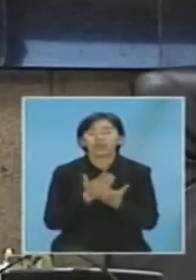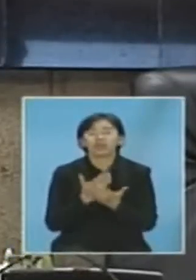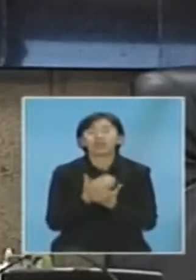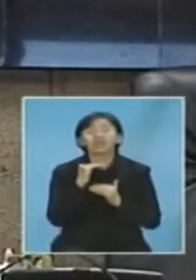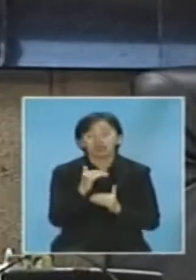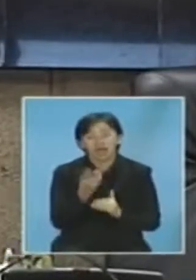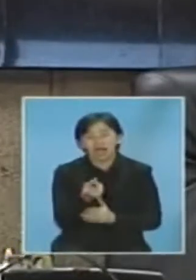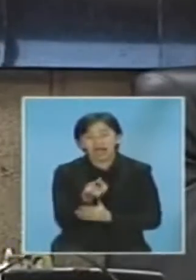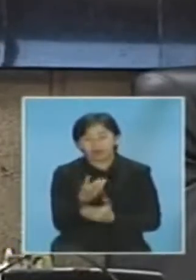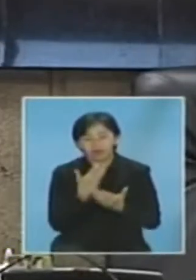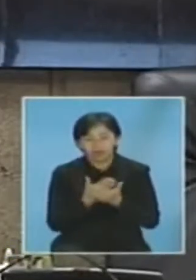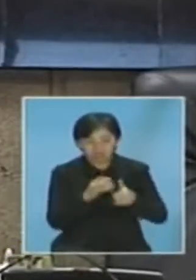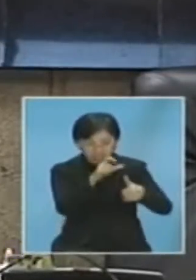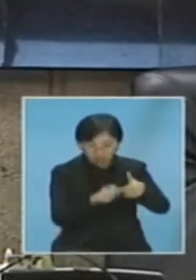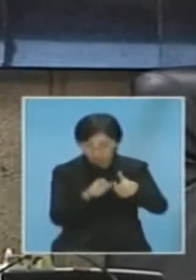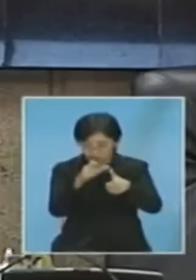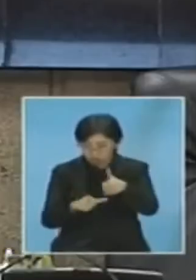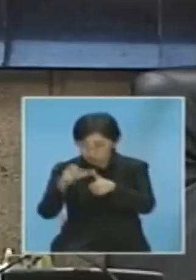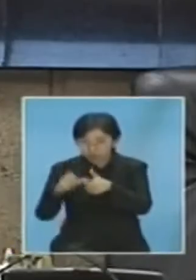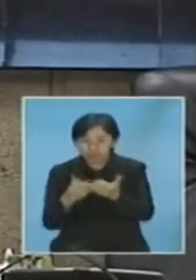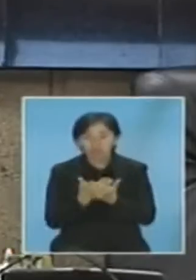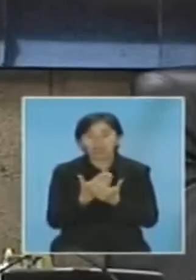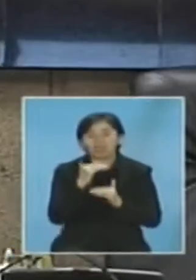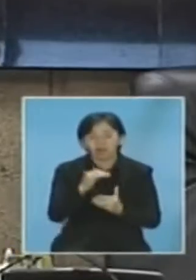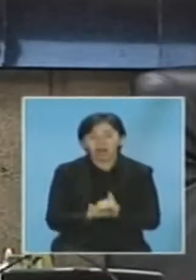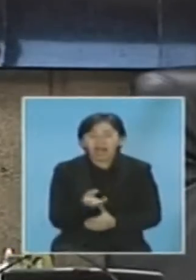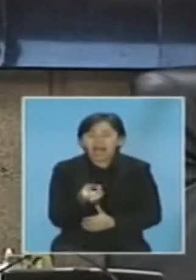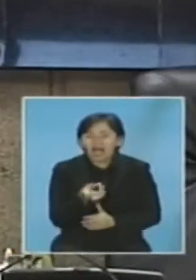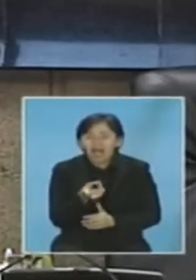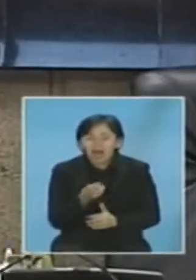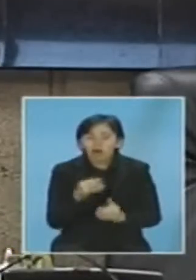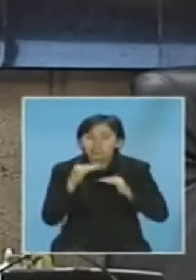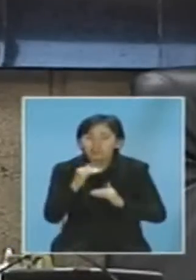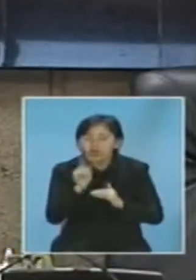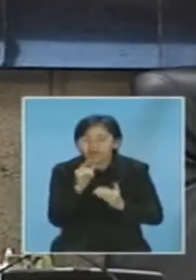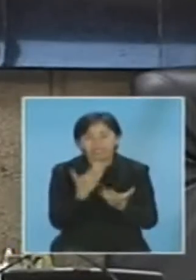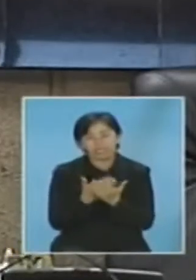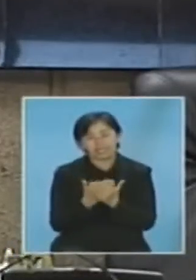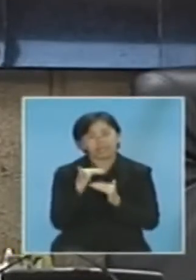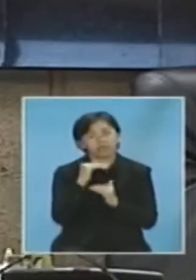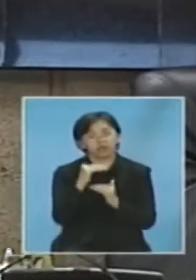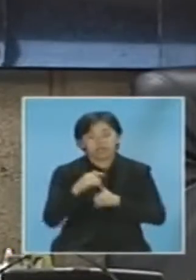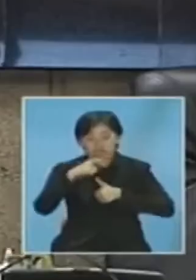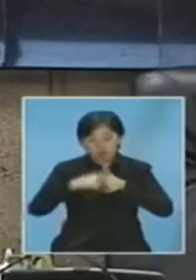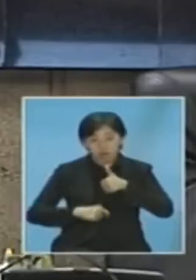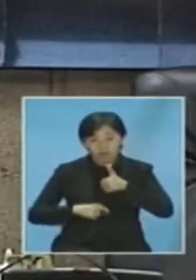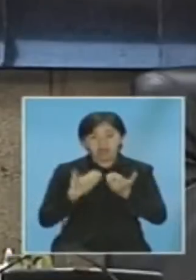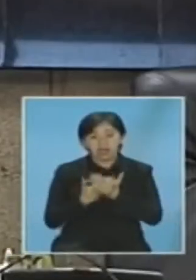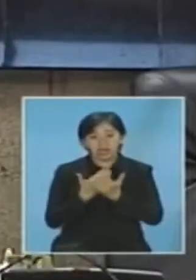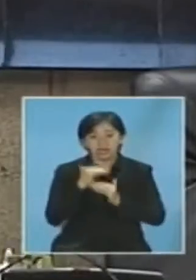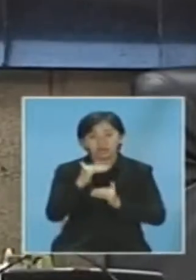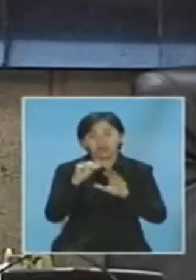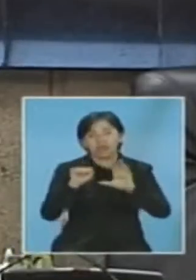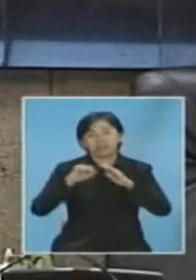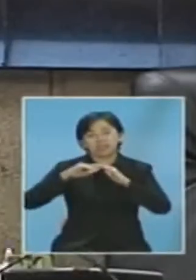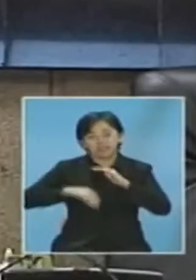ำนำข้าวแต่ละรายจากการจำนำทุกเม็ดเป็นการจำกัดวงเงินรายละไม่เกิน 500,000 บ